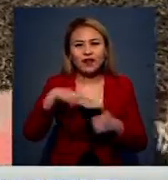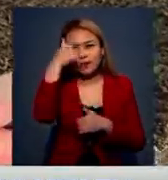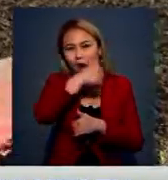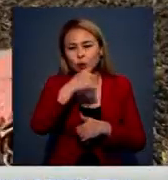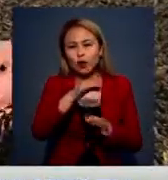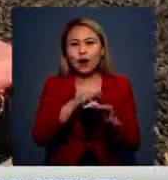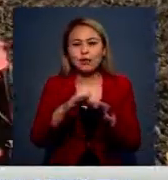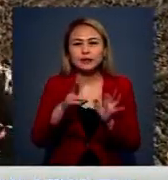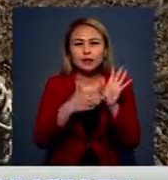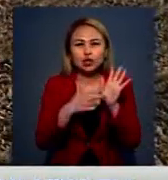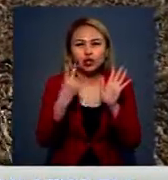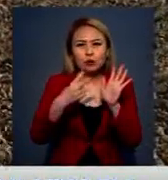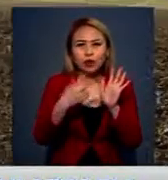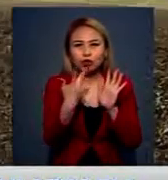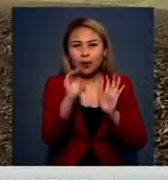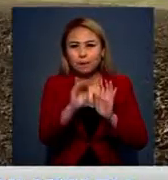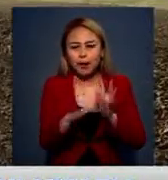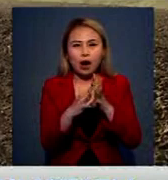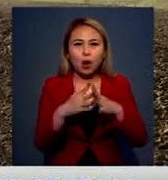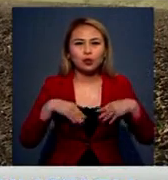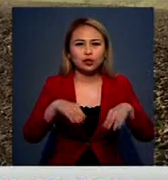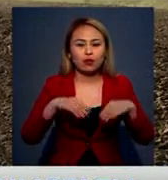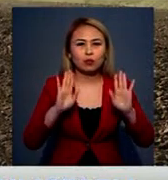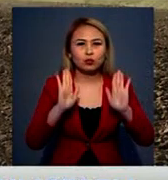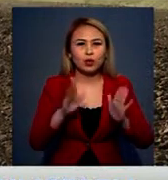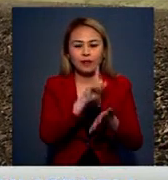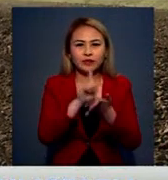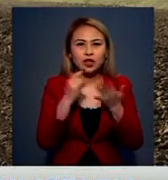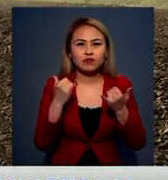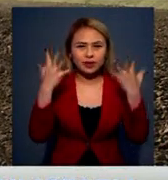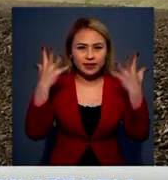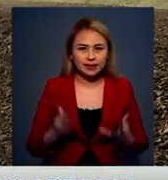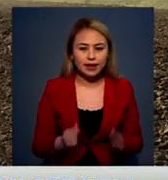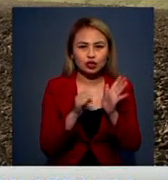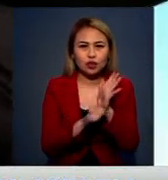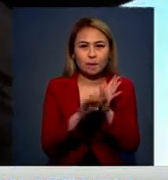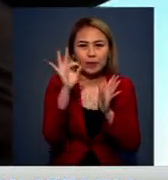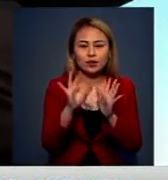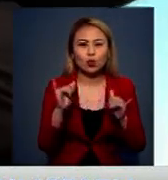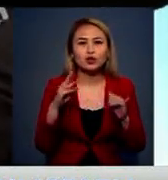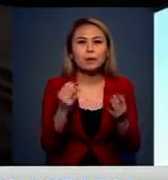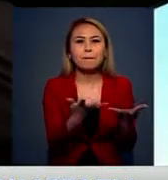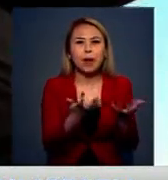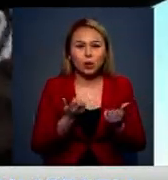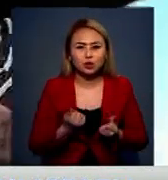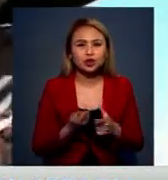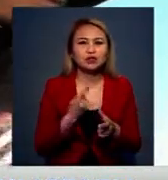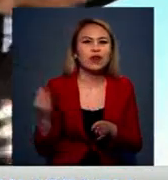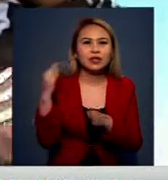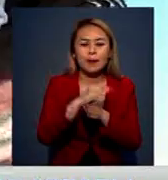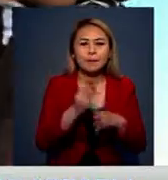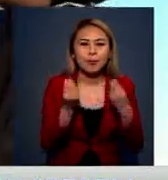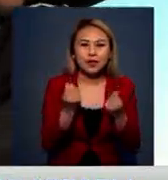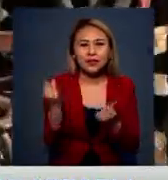аймақта 823 мың гектар алқапқа ауыл шаруашылығы дақылдары егіледі. Бүгінге дейін соның 60% себіліп болды. Қазір мақсары, мақта, жүгері